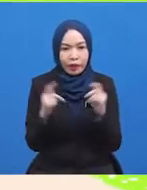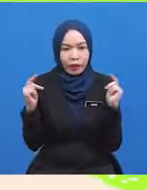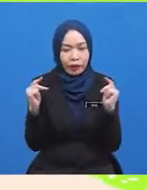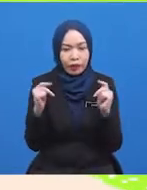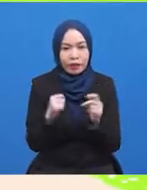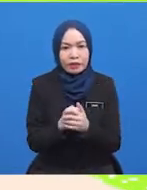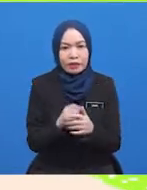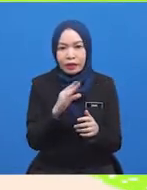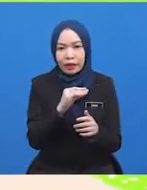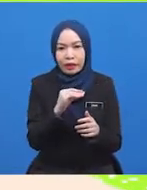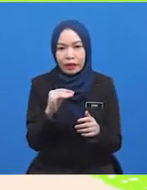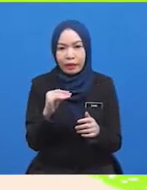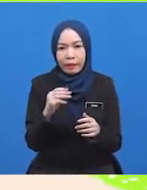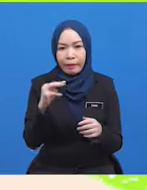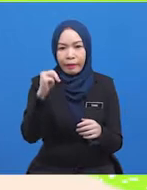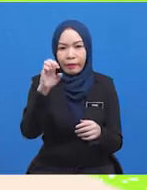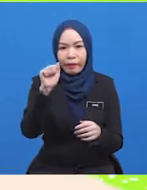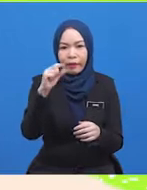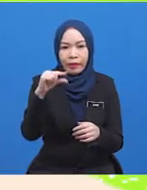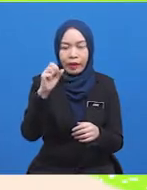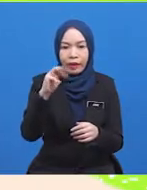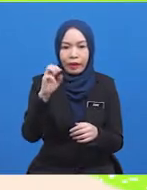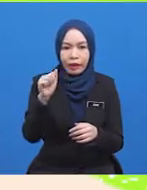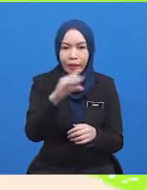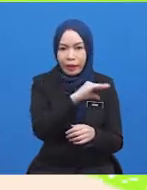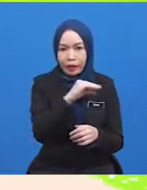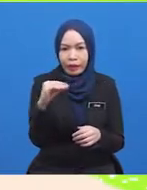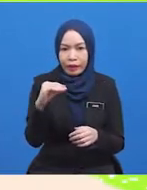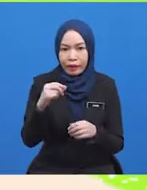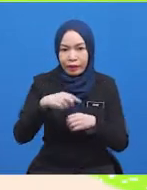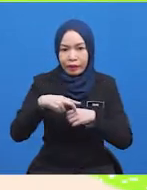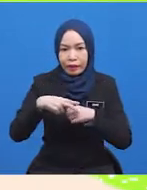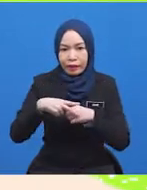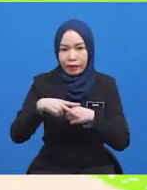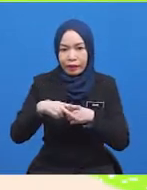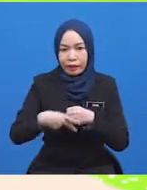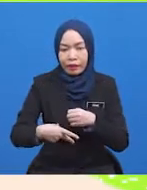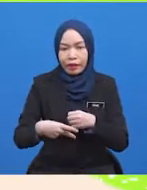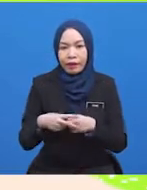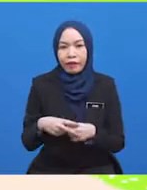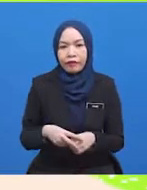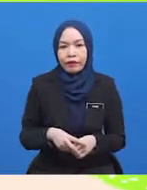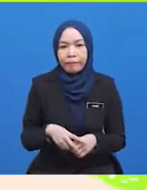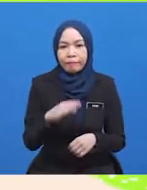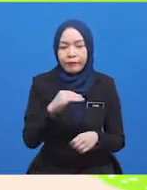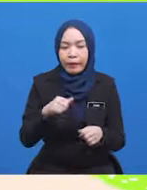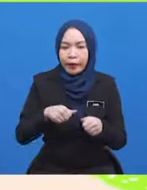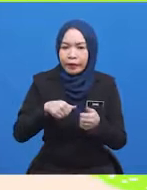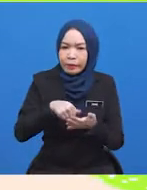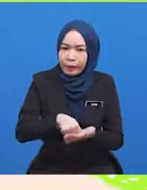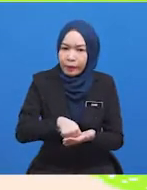lava. Pembentukan batuan enapan adalah melalui proses mendapan dan